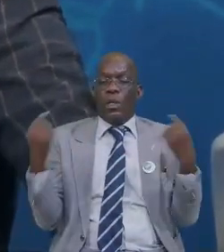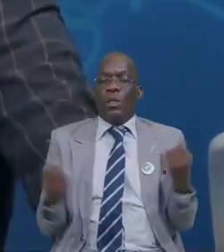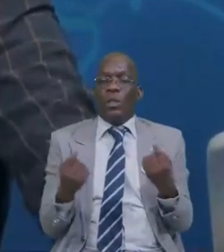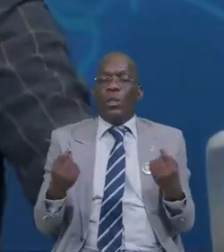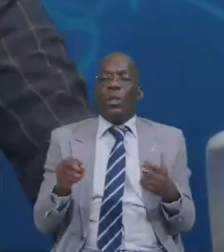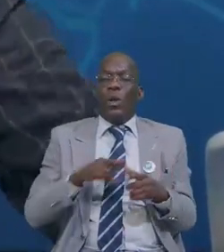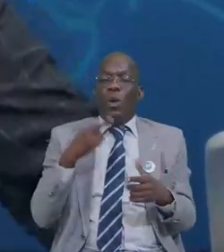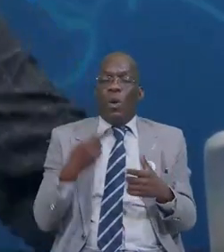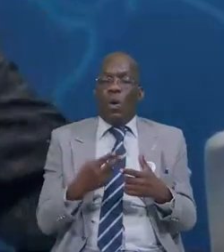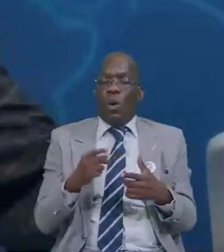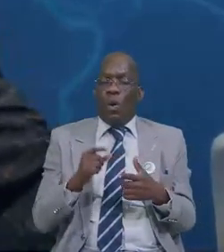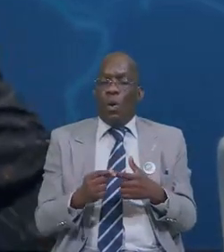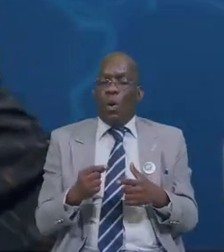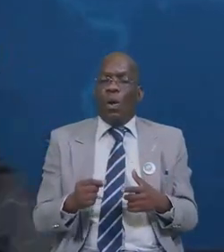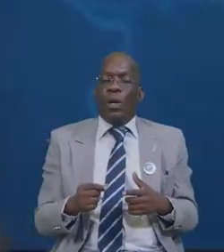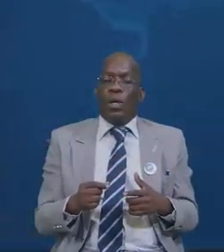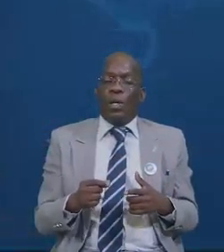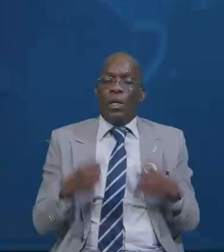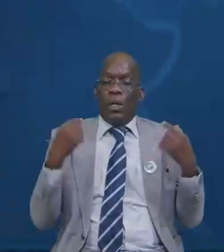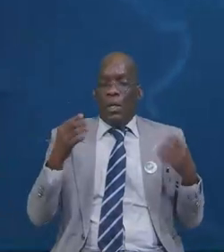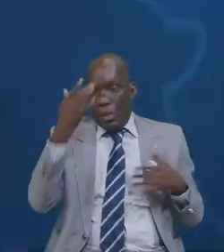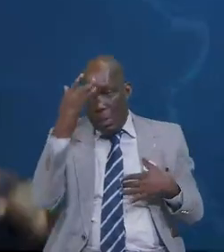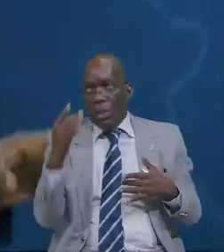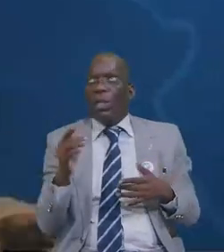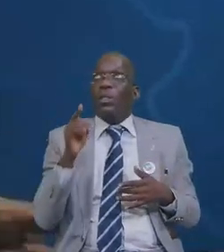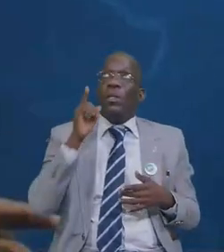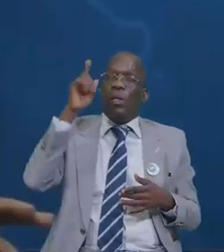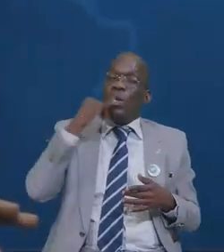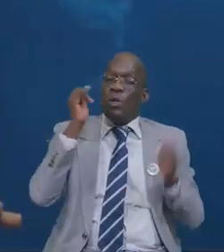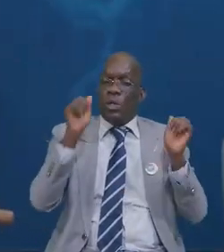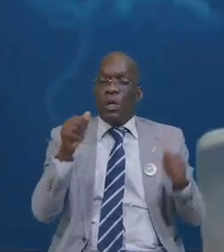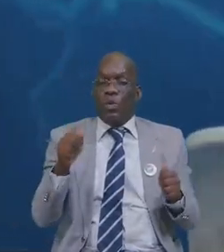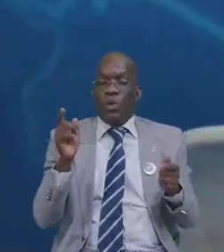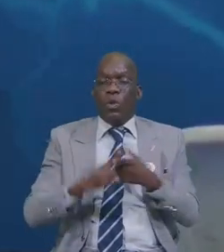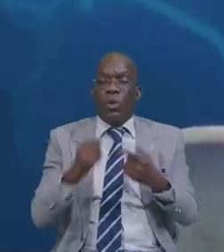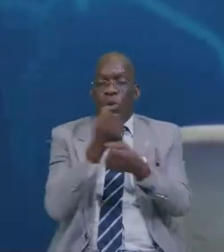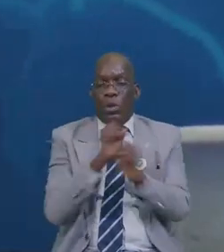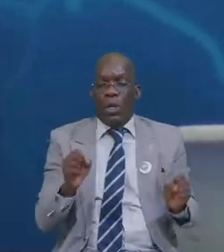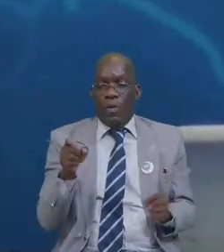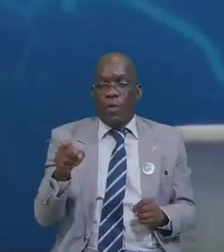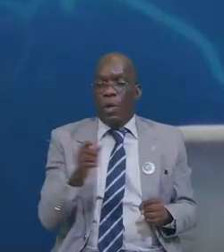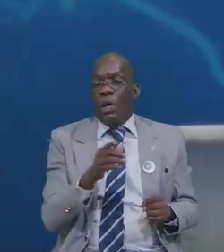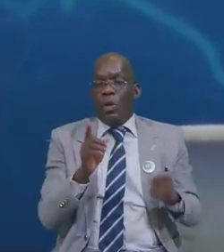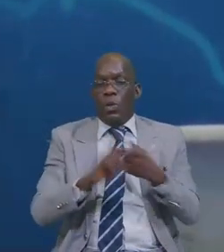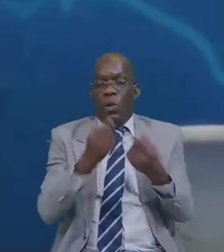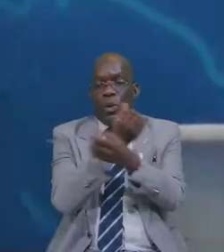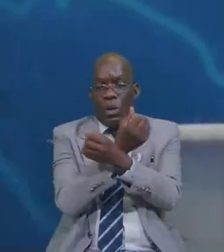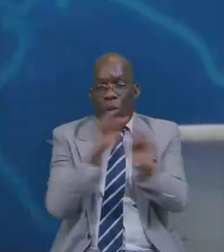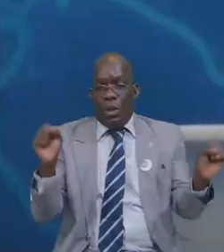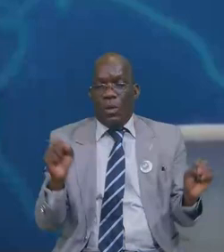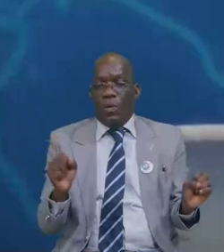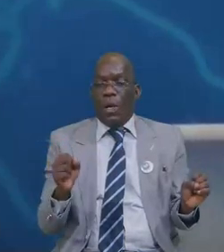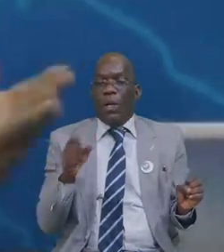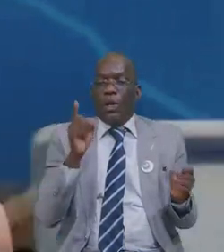dans lequel tu es, dans la maladie ou de la souffrance. Il est capable de sauver, de